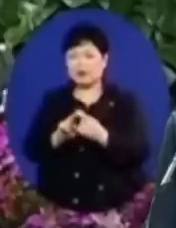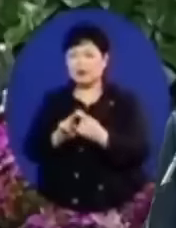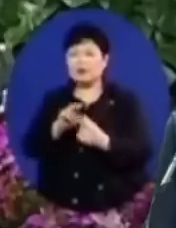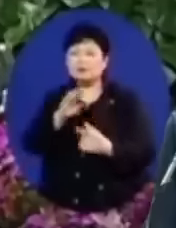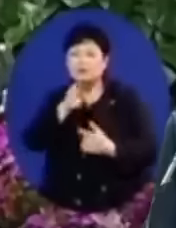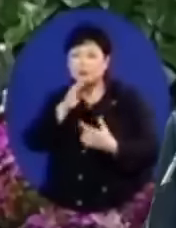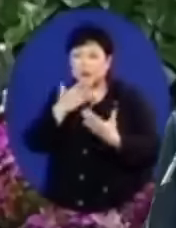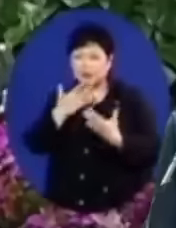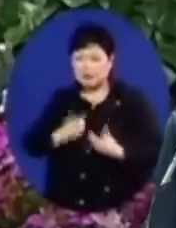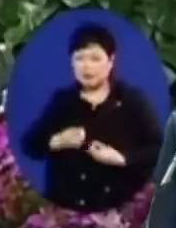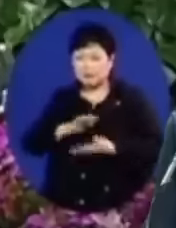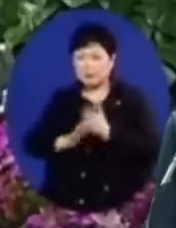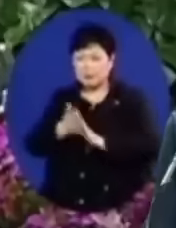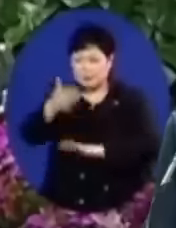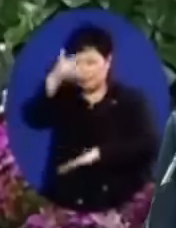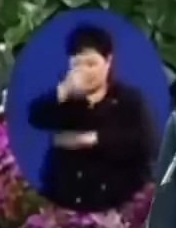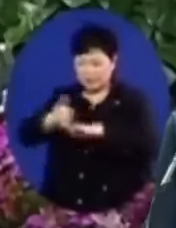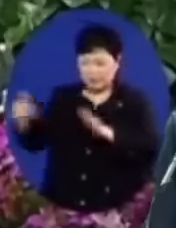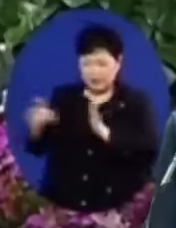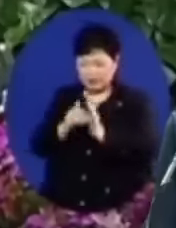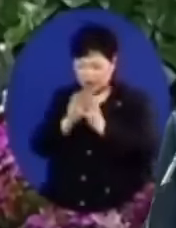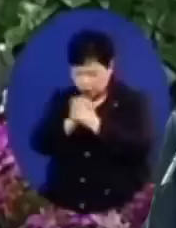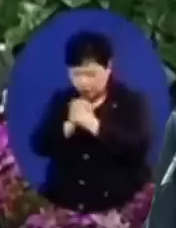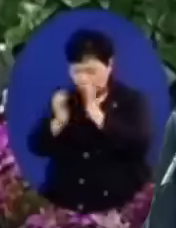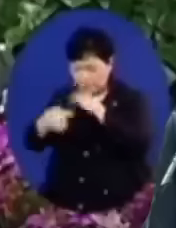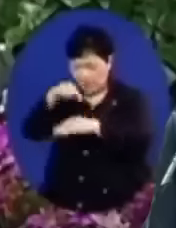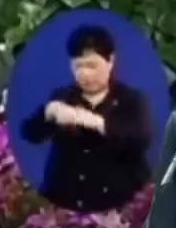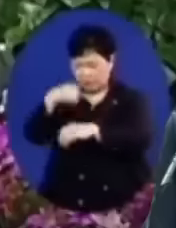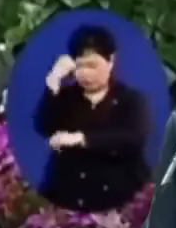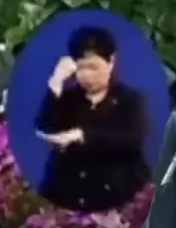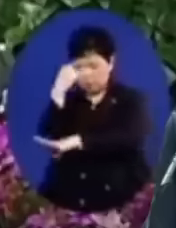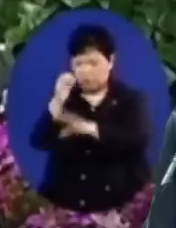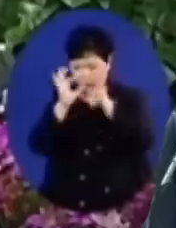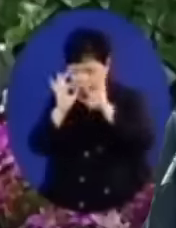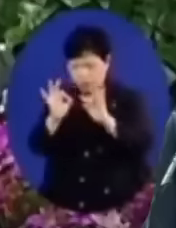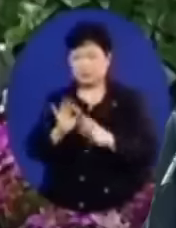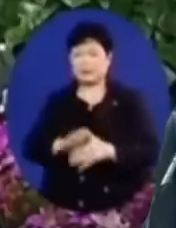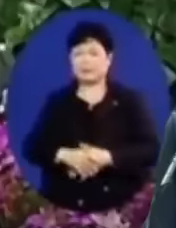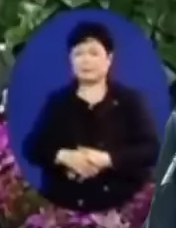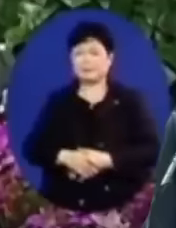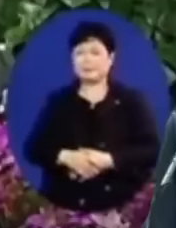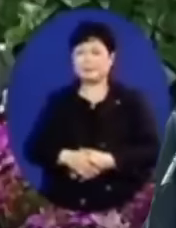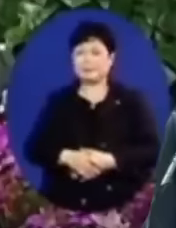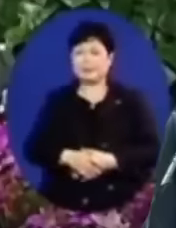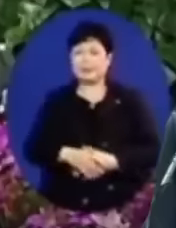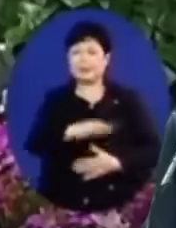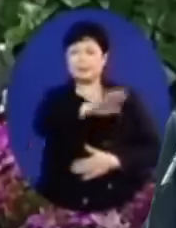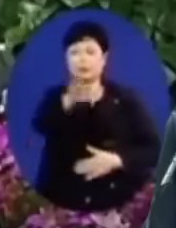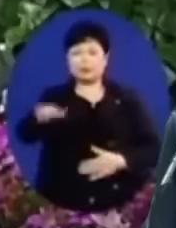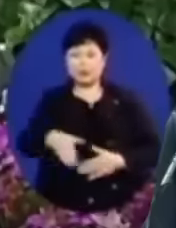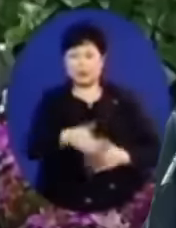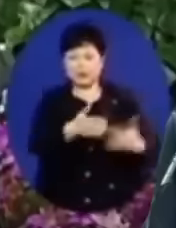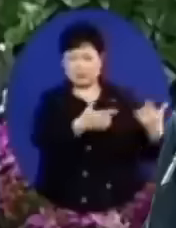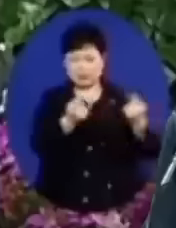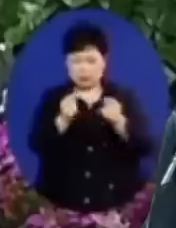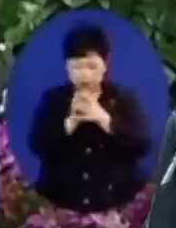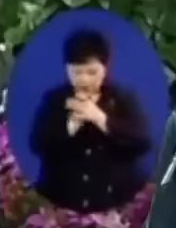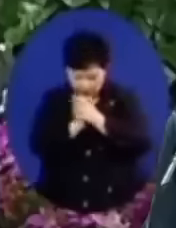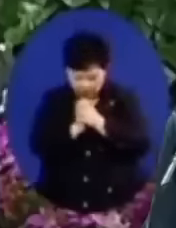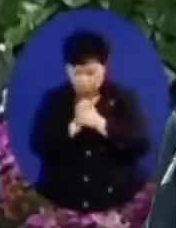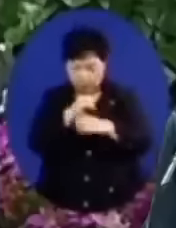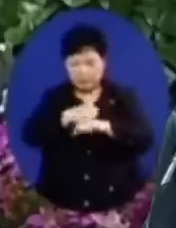않고 끝까지 기도하는 우리 마음의 중심을 살펴보시는 것입니다. 우리가 이렇게 기도하며 감사할